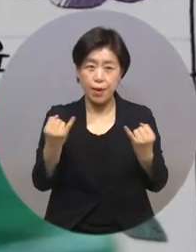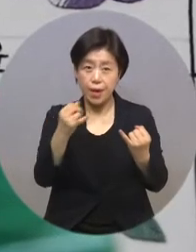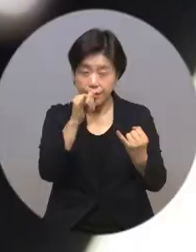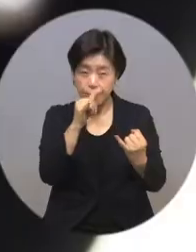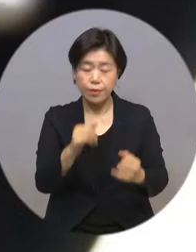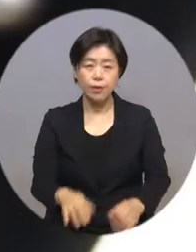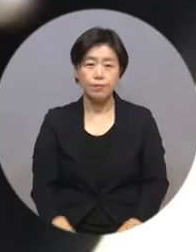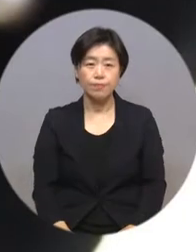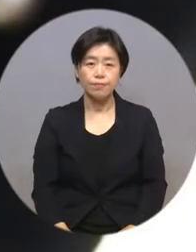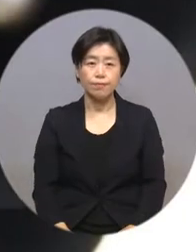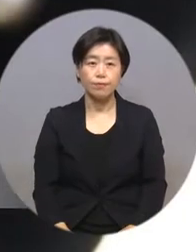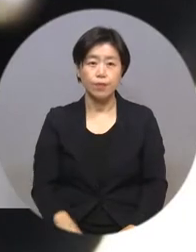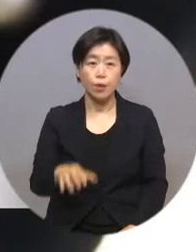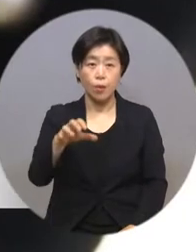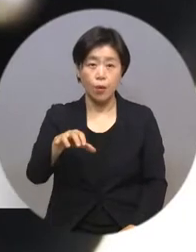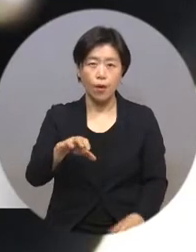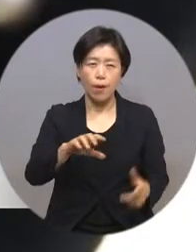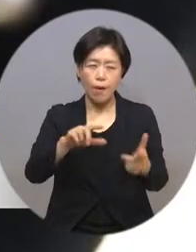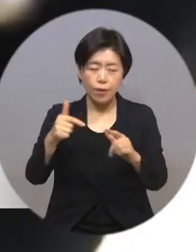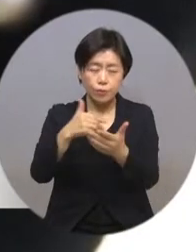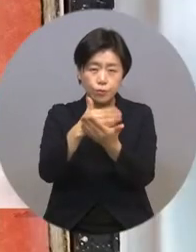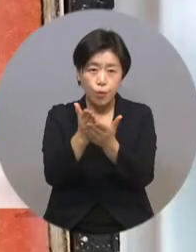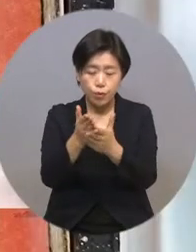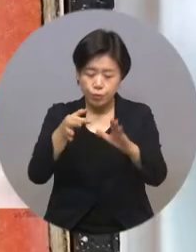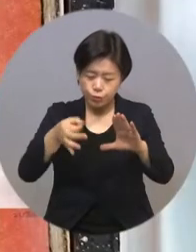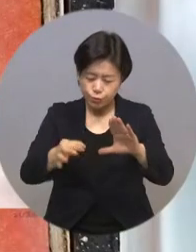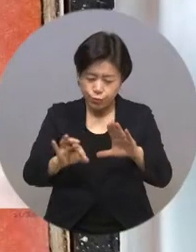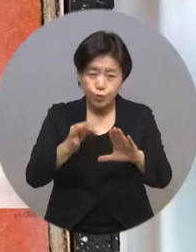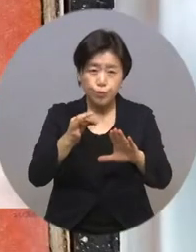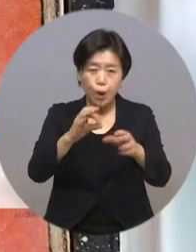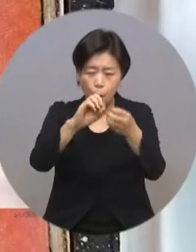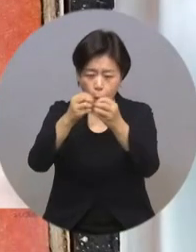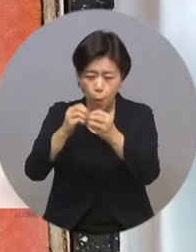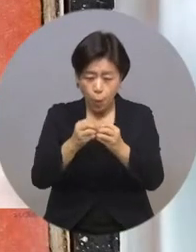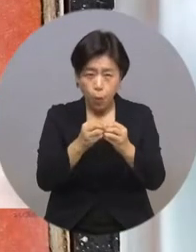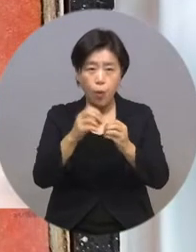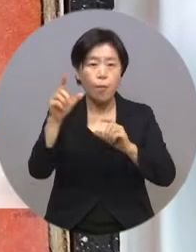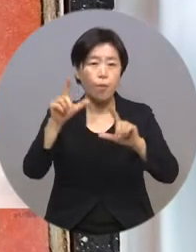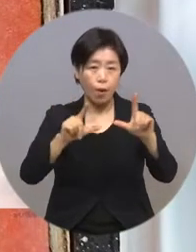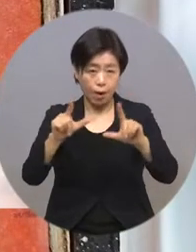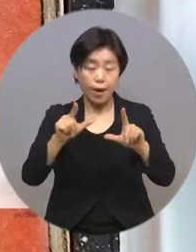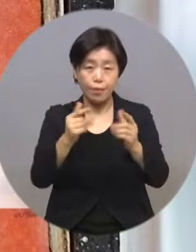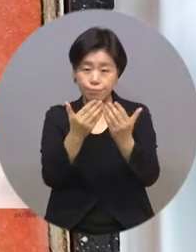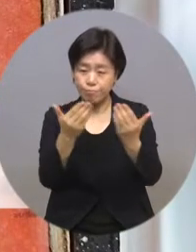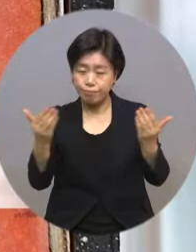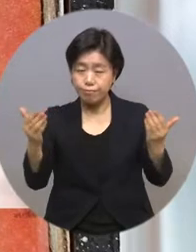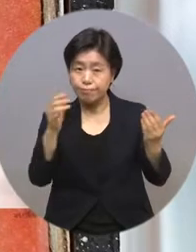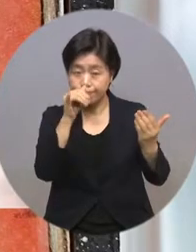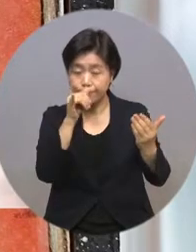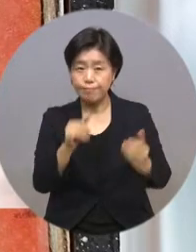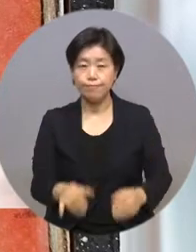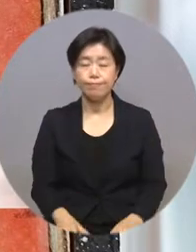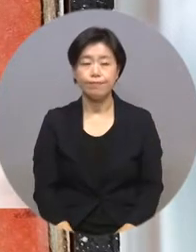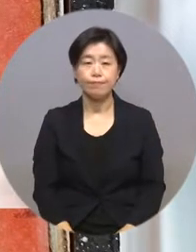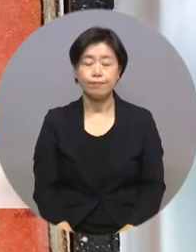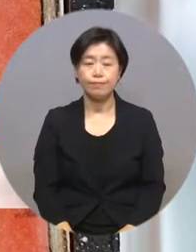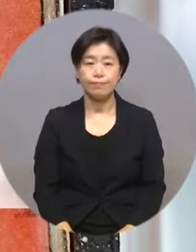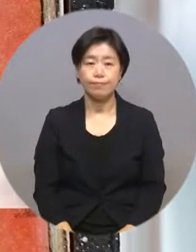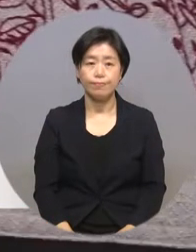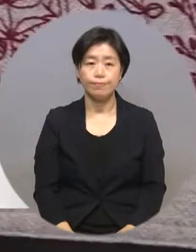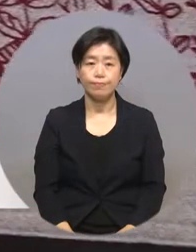비즈공예 등 다양한 작품들이 다채로운 색감과 감각적인 디자인으로 공간을 채우고